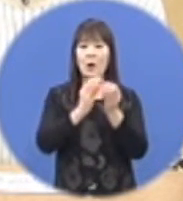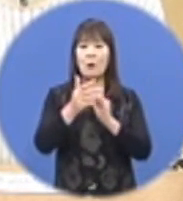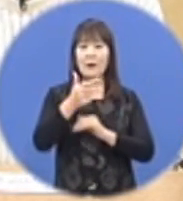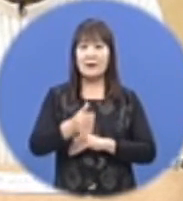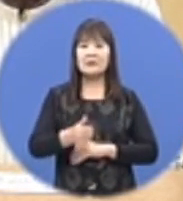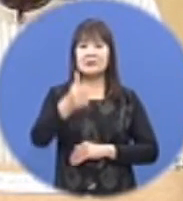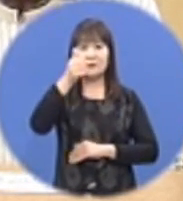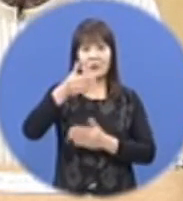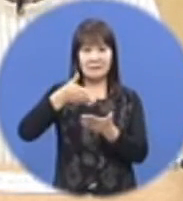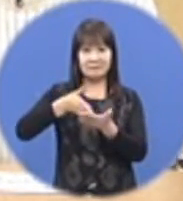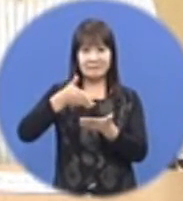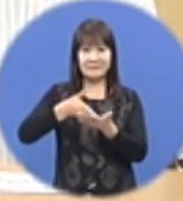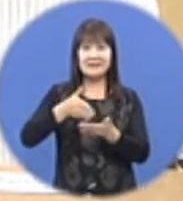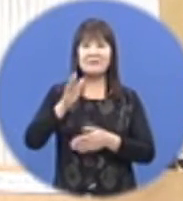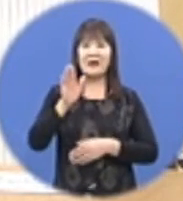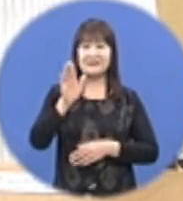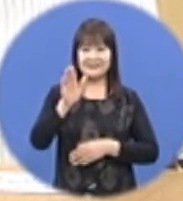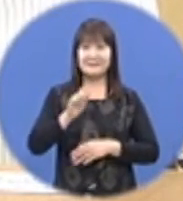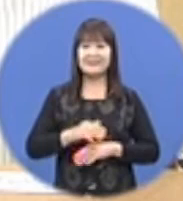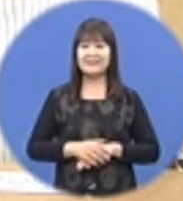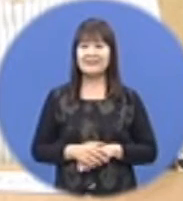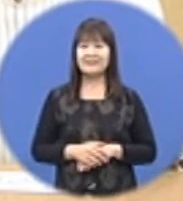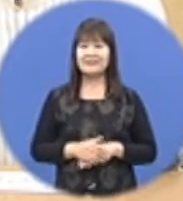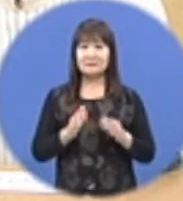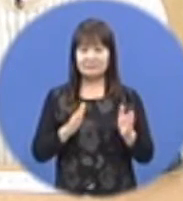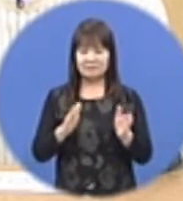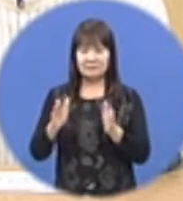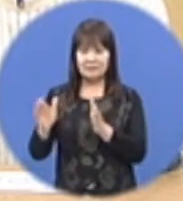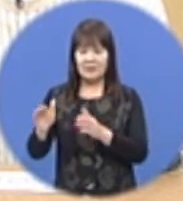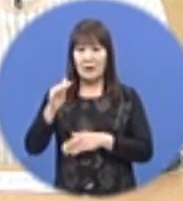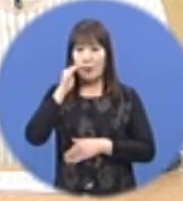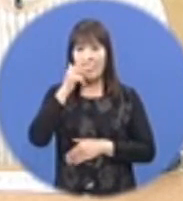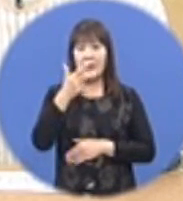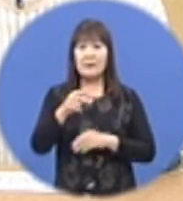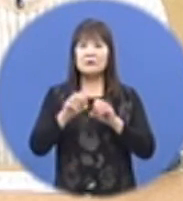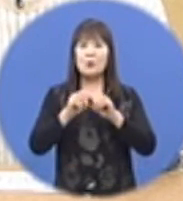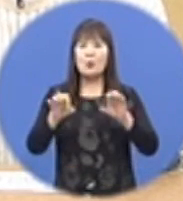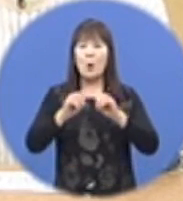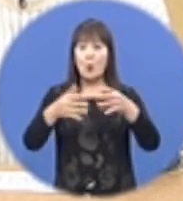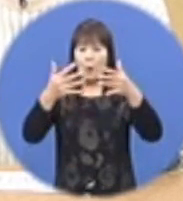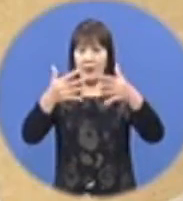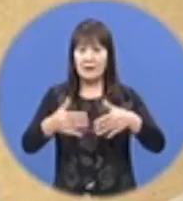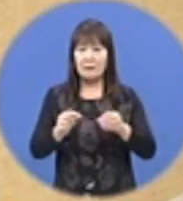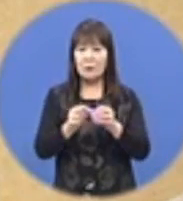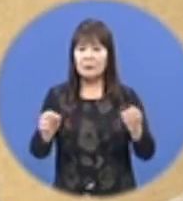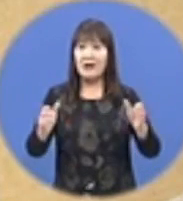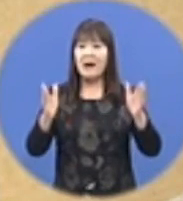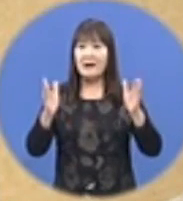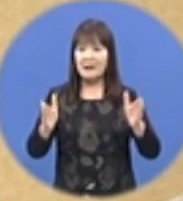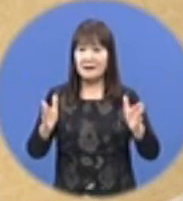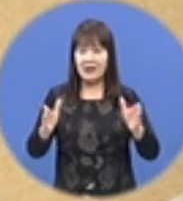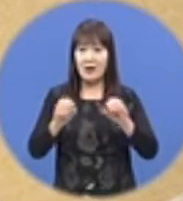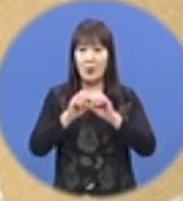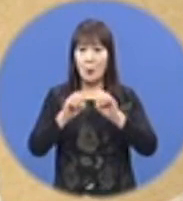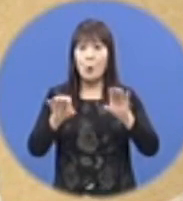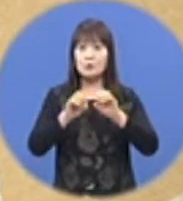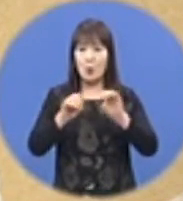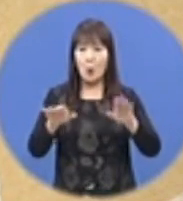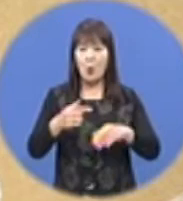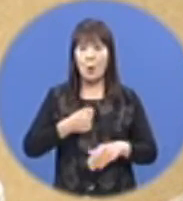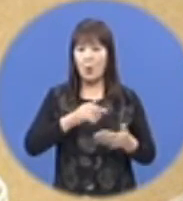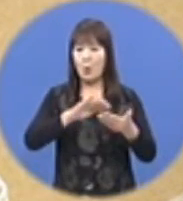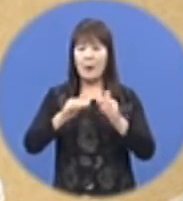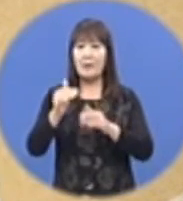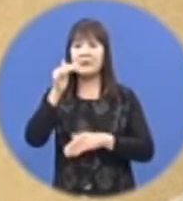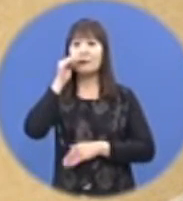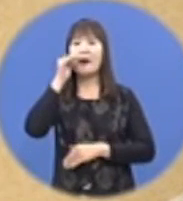りやすくお伝えします。さて、和歌山市の広報番組として長年皆様に親しんでいただきました我が町和